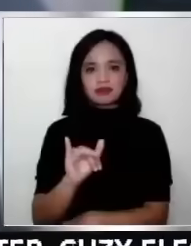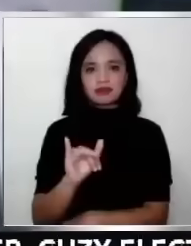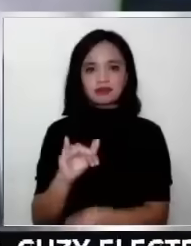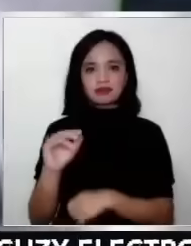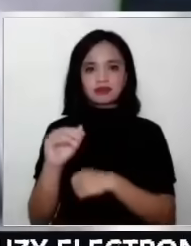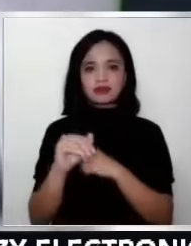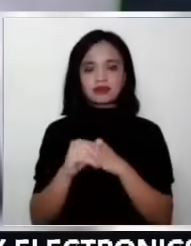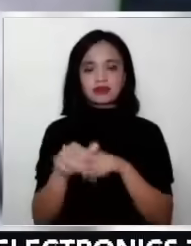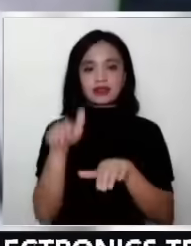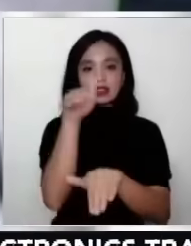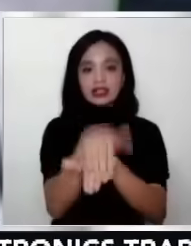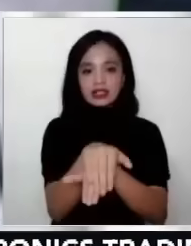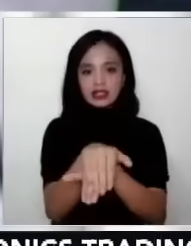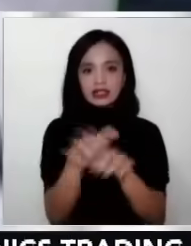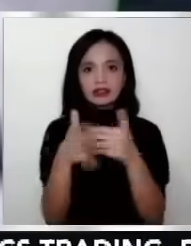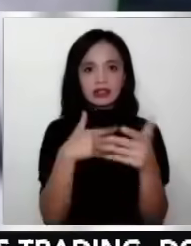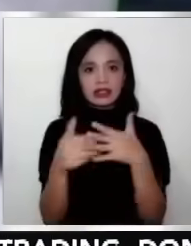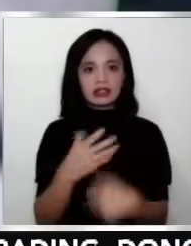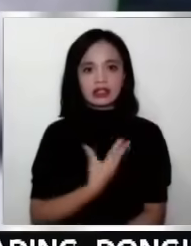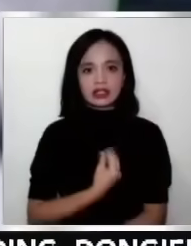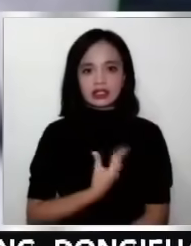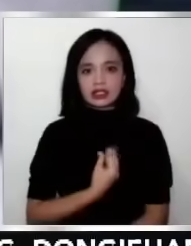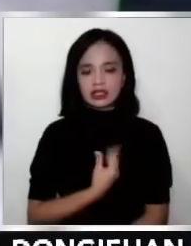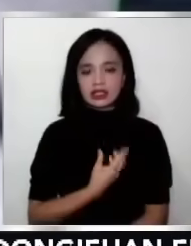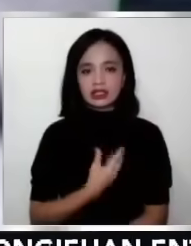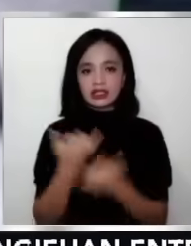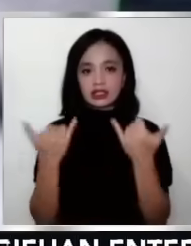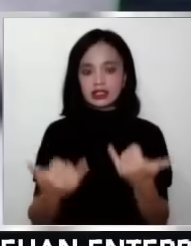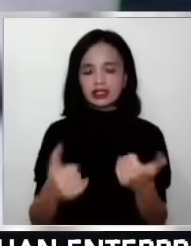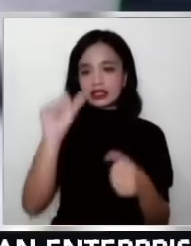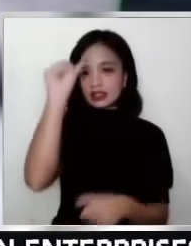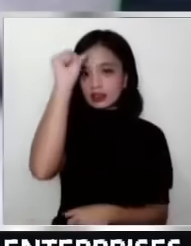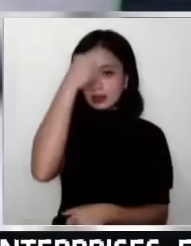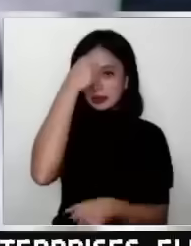kabado. Let us take a moment to remember